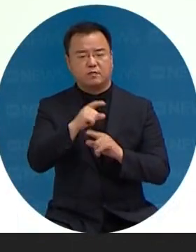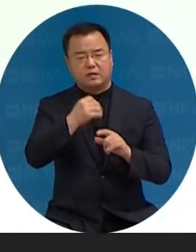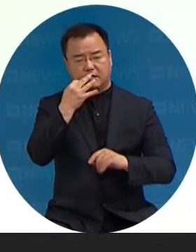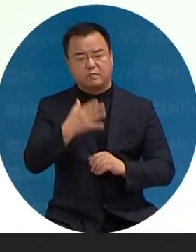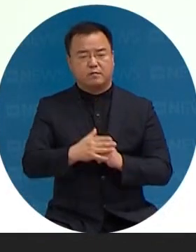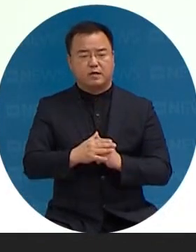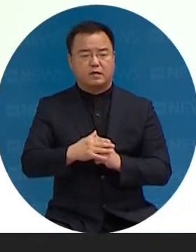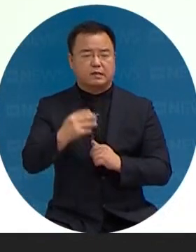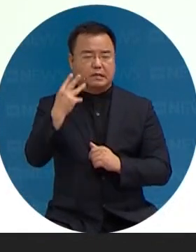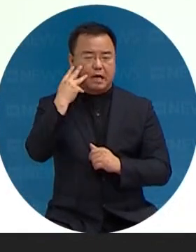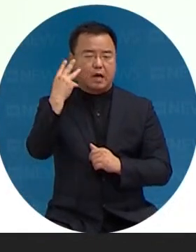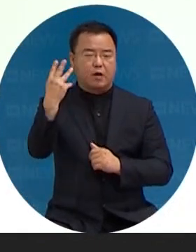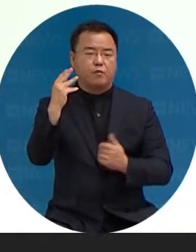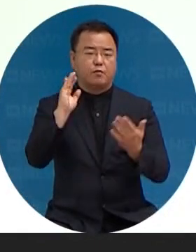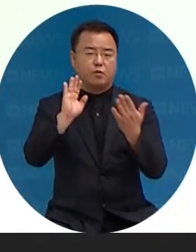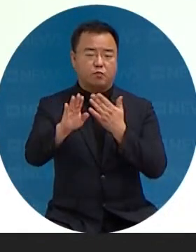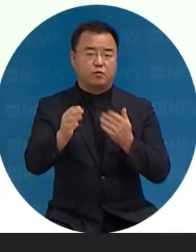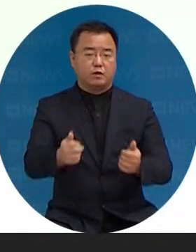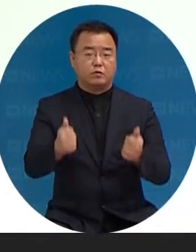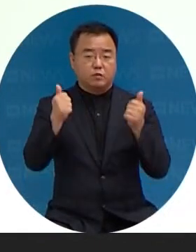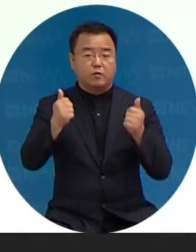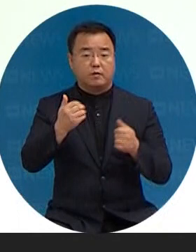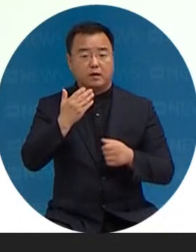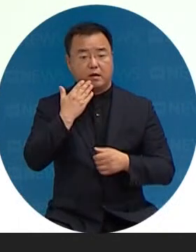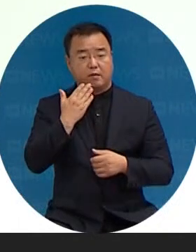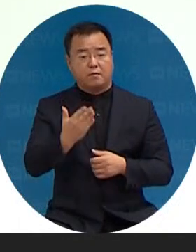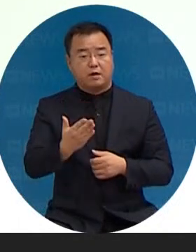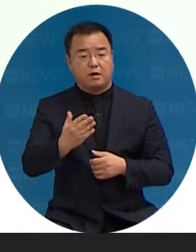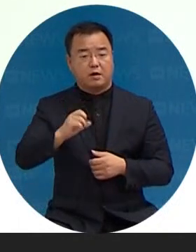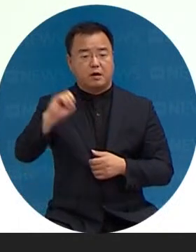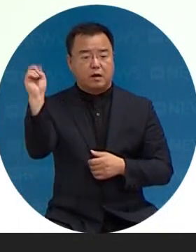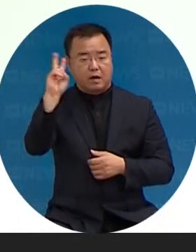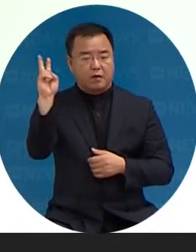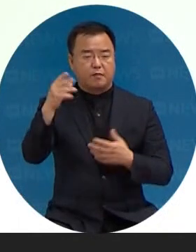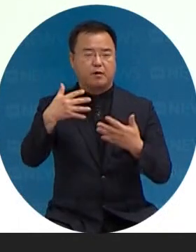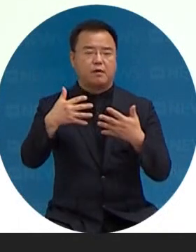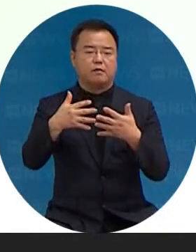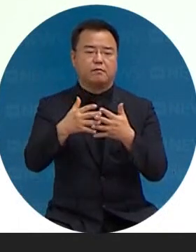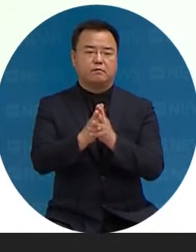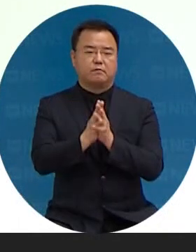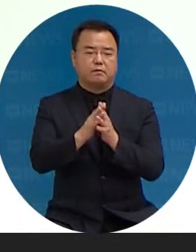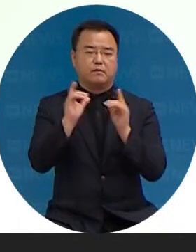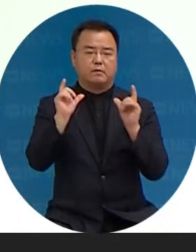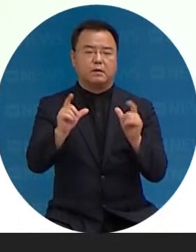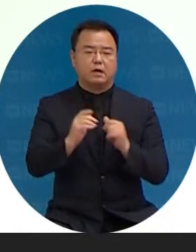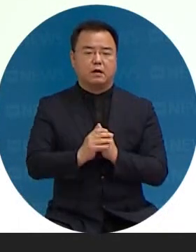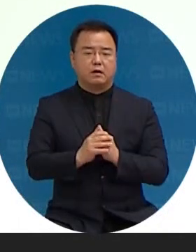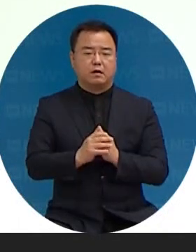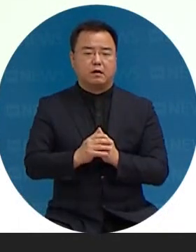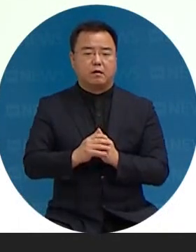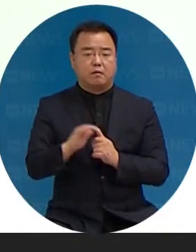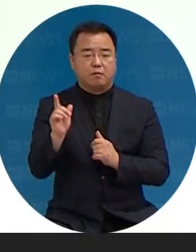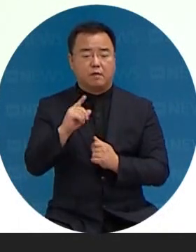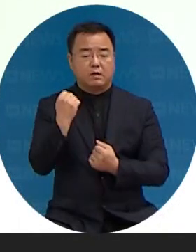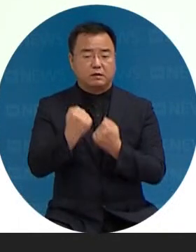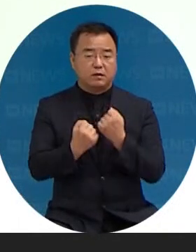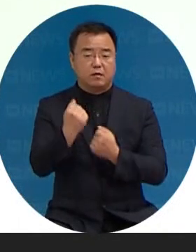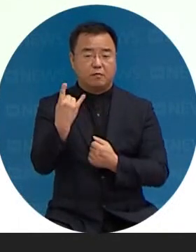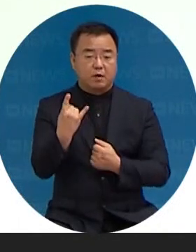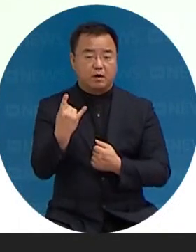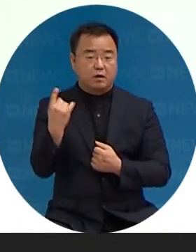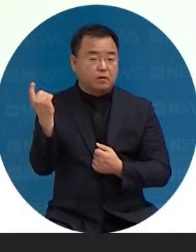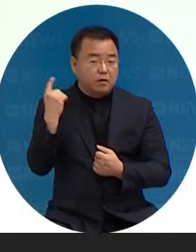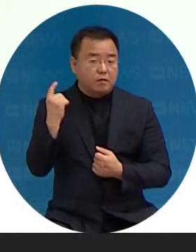은 저희들은 졸업할 수 있는데 갑자기 100여 랭 을 내리고 설명에 앱 에 가입 보니까 편익을